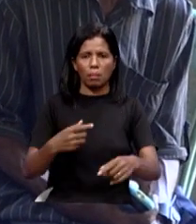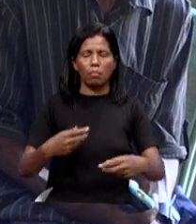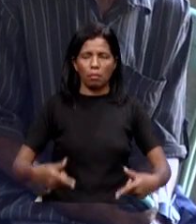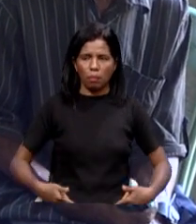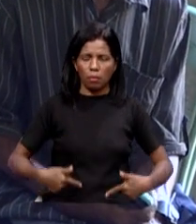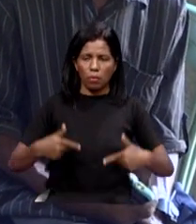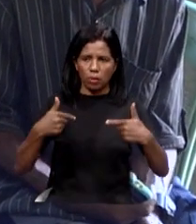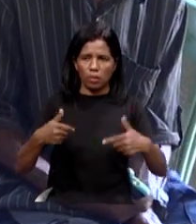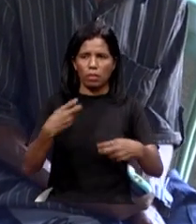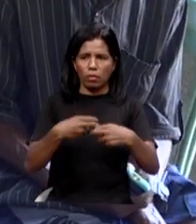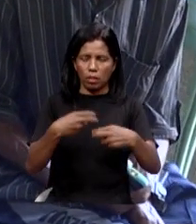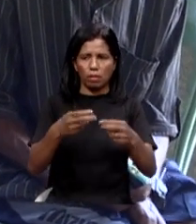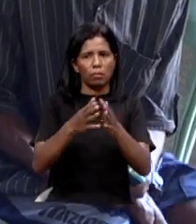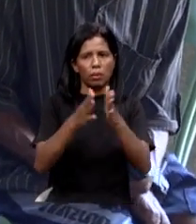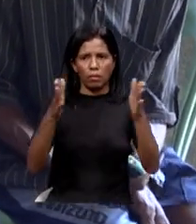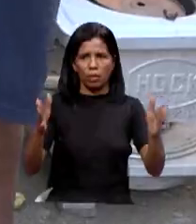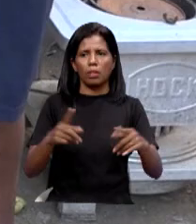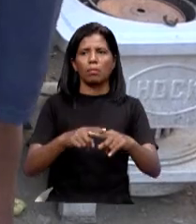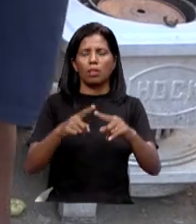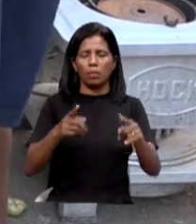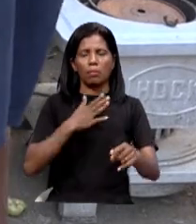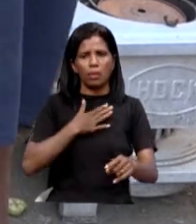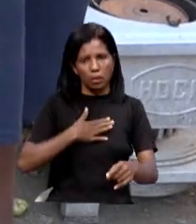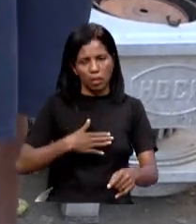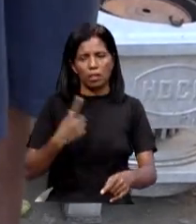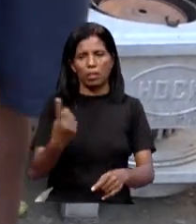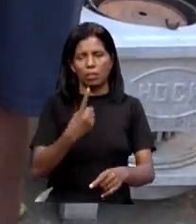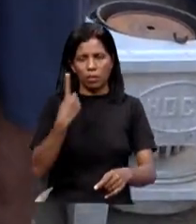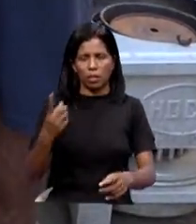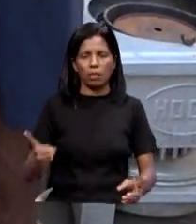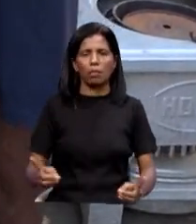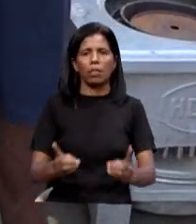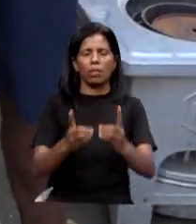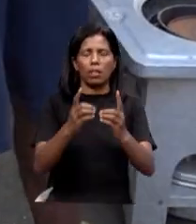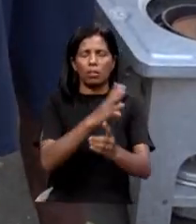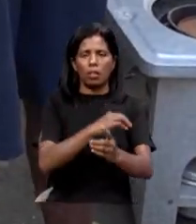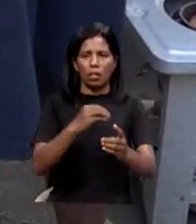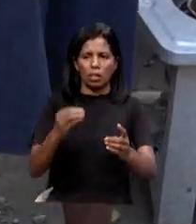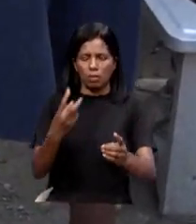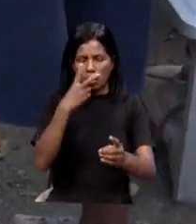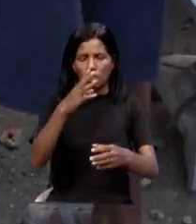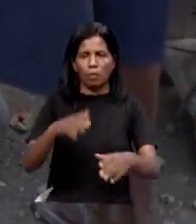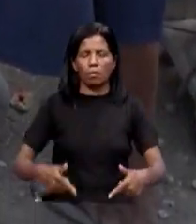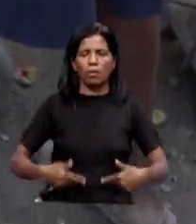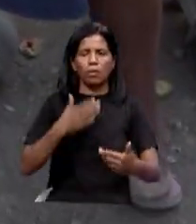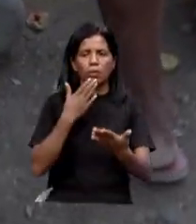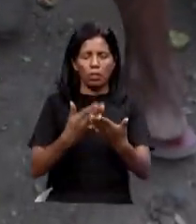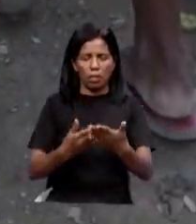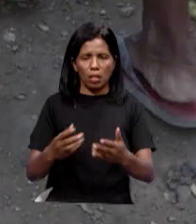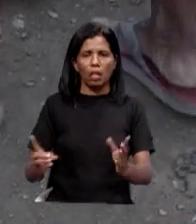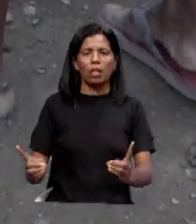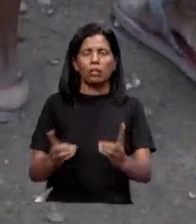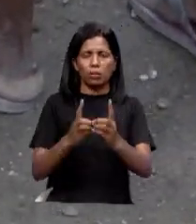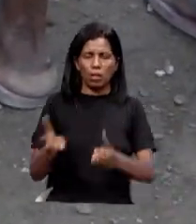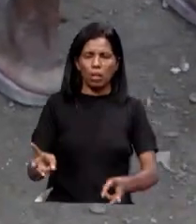nebe grave. Mai be, pasiensia na fatin ho di luta ba moris diak. Maske niha soru dalang nebe